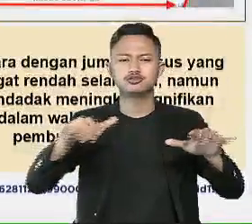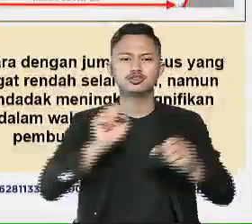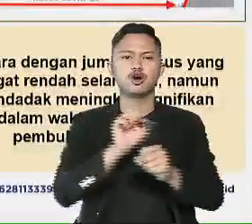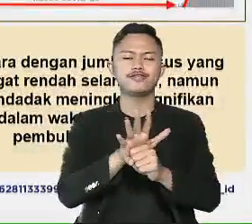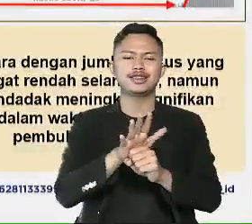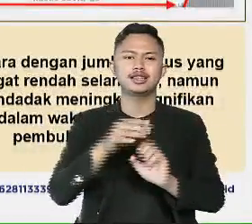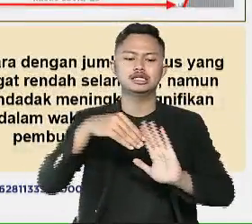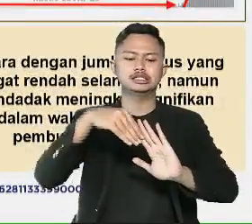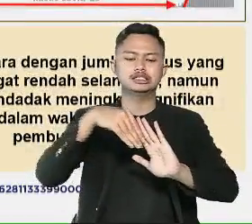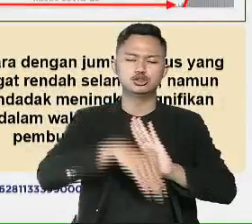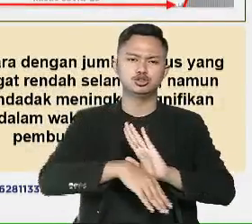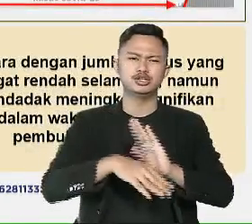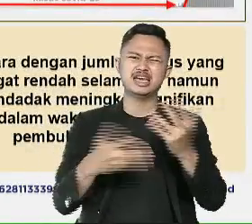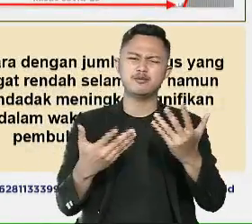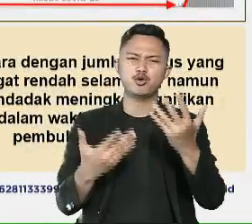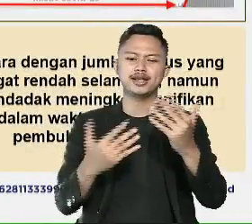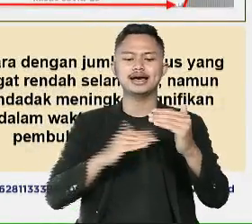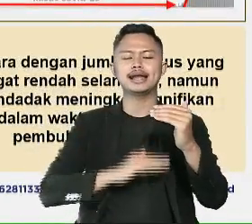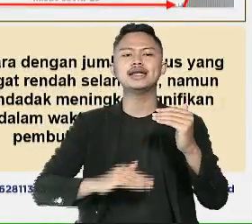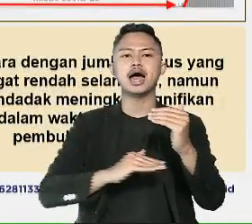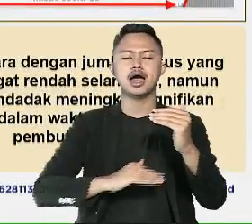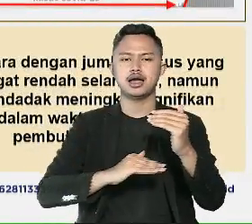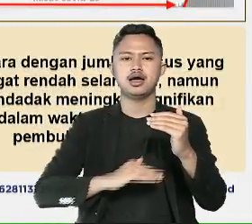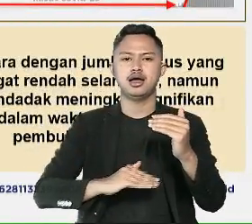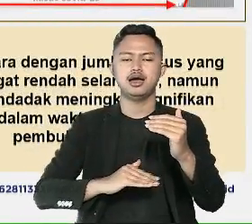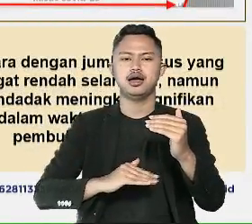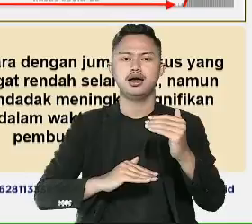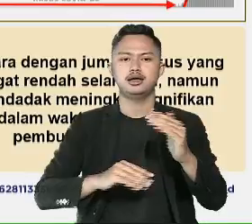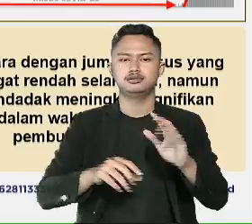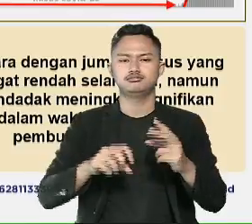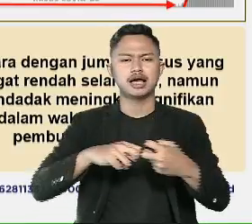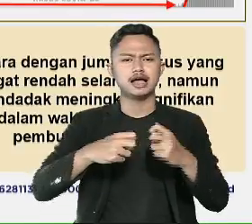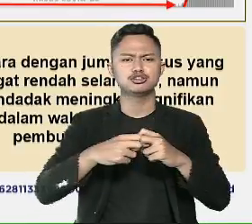harian di angka 700 kasus dan